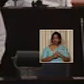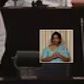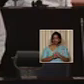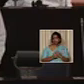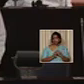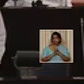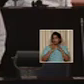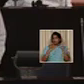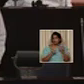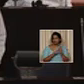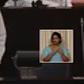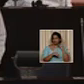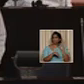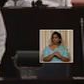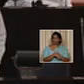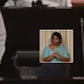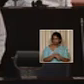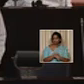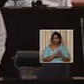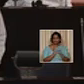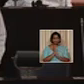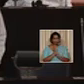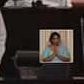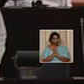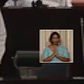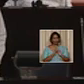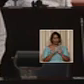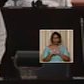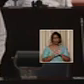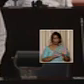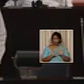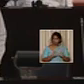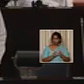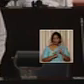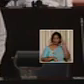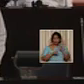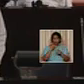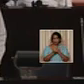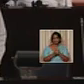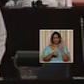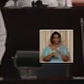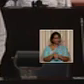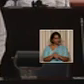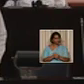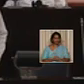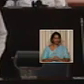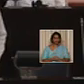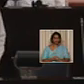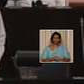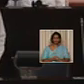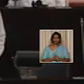ලොකු ඔපරේෂන්ස් දෙකක් කෙරුවා පාතාලේ මඩින්ඩයි අවශ්‍ය පුද්ගලයන් අත්අඩංගුවට ගන්න